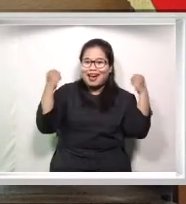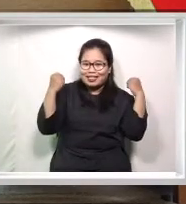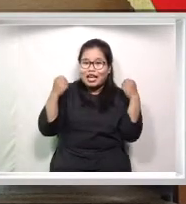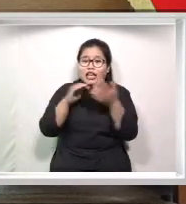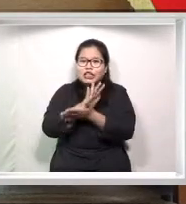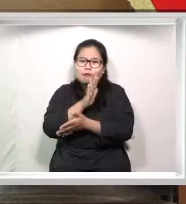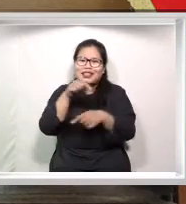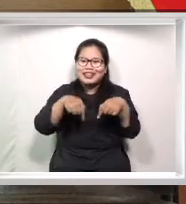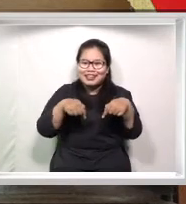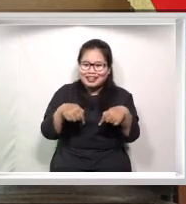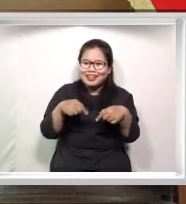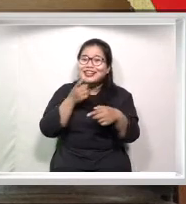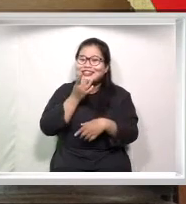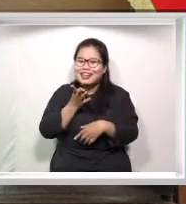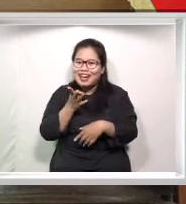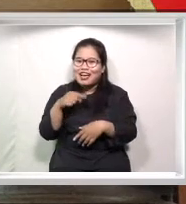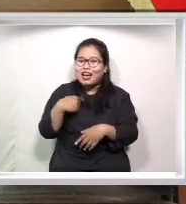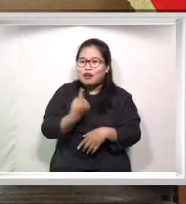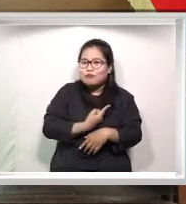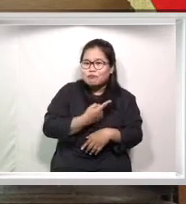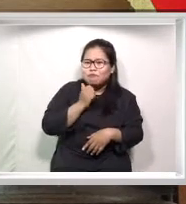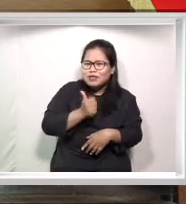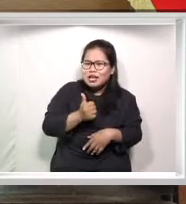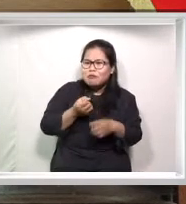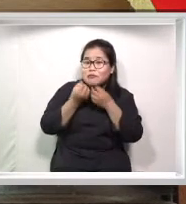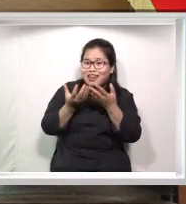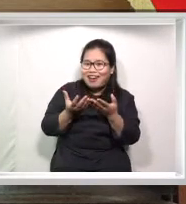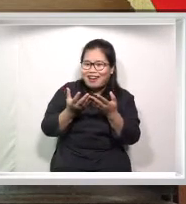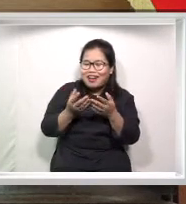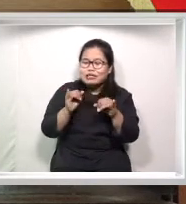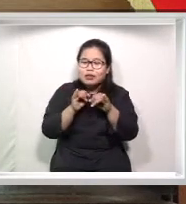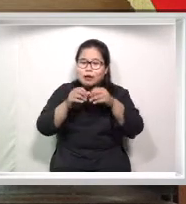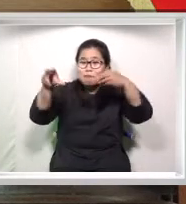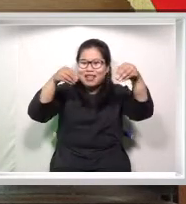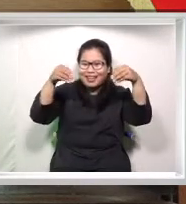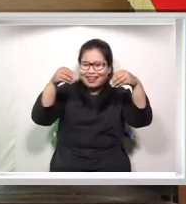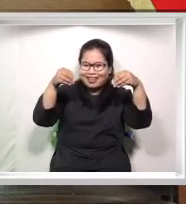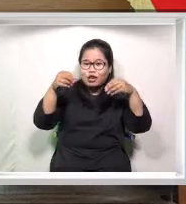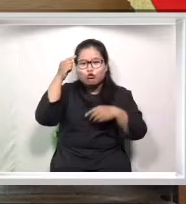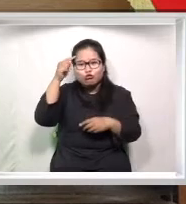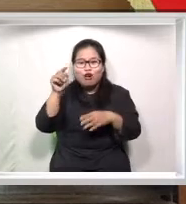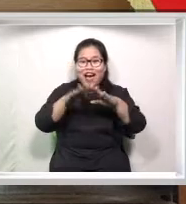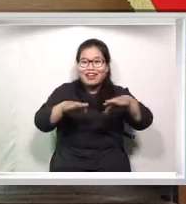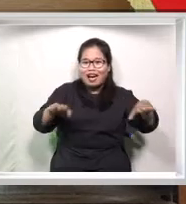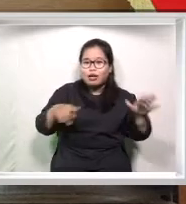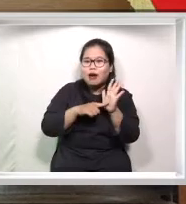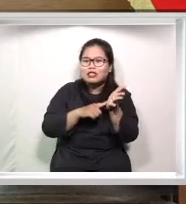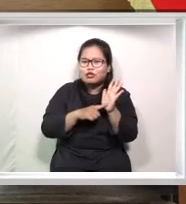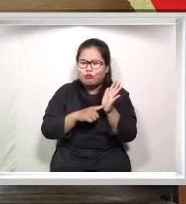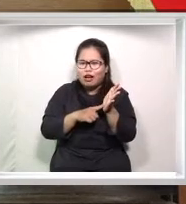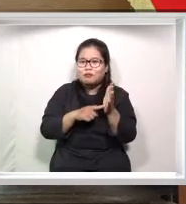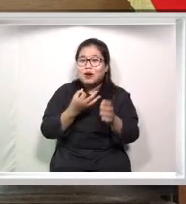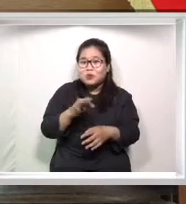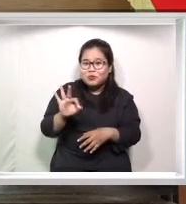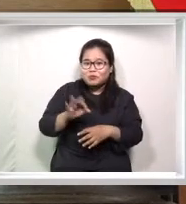ini, izinkan kami untuk dapat memberikan pembekalan materi kepada adik-adik mahasiswa-mahasiswi